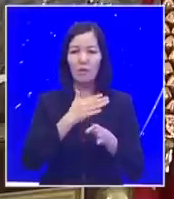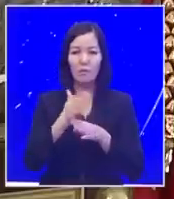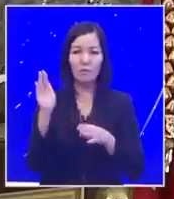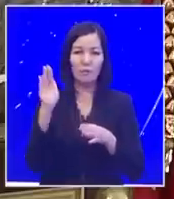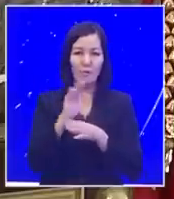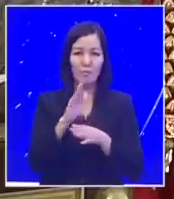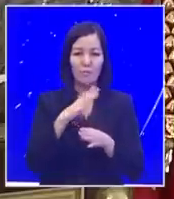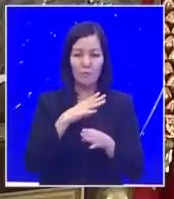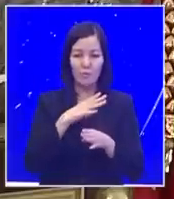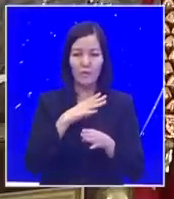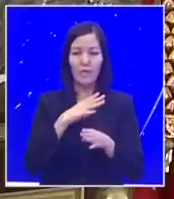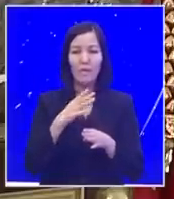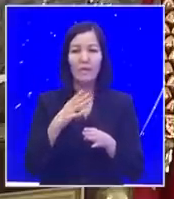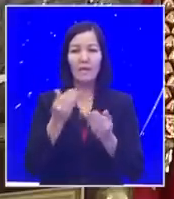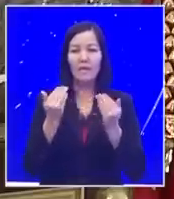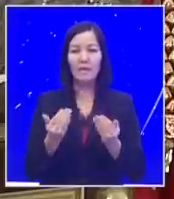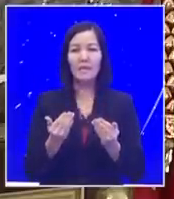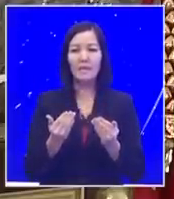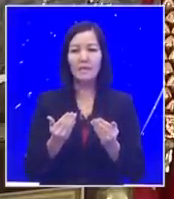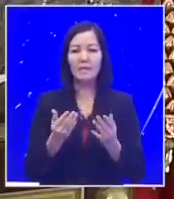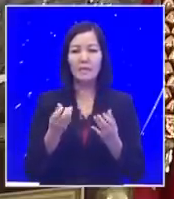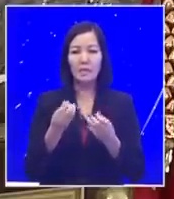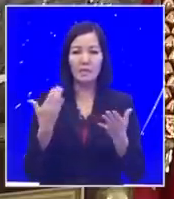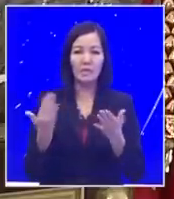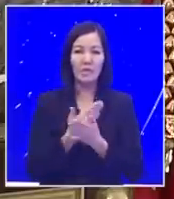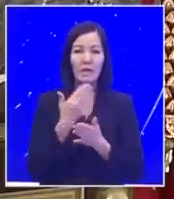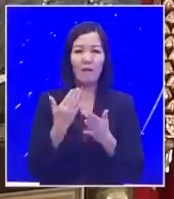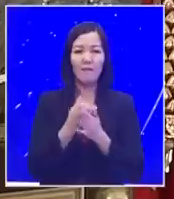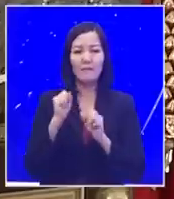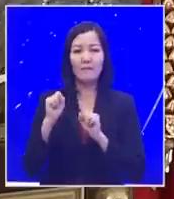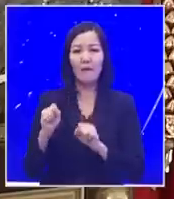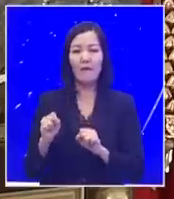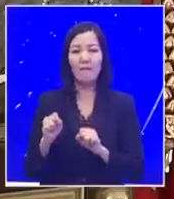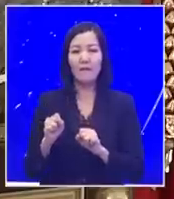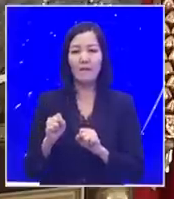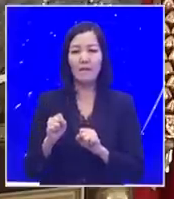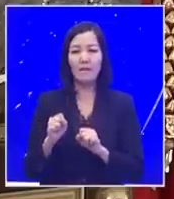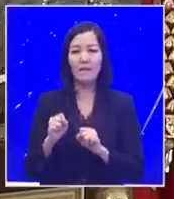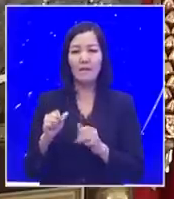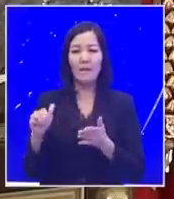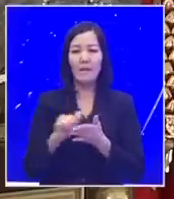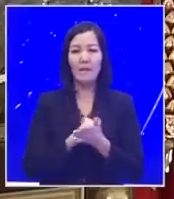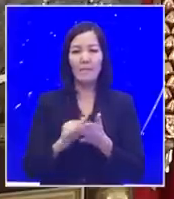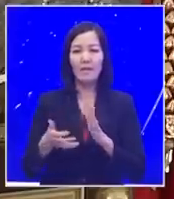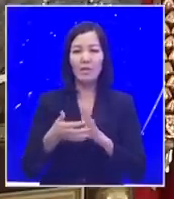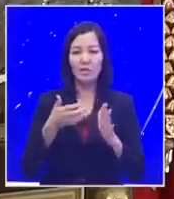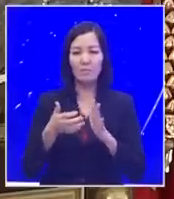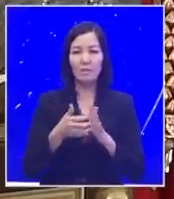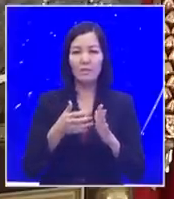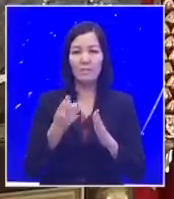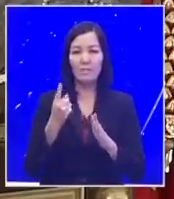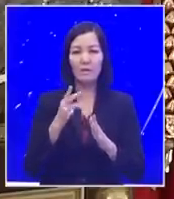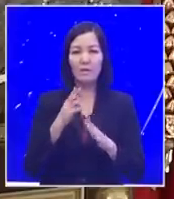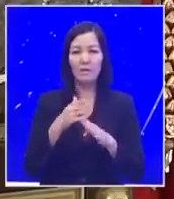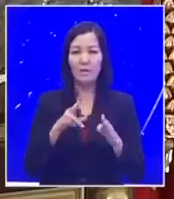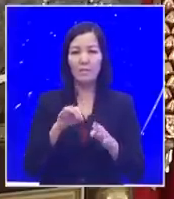жатыр. Енді тағы бір жаңалық страхование дейді, елдердің кепілдігі жетпесе, соғанда 1,5 миллиард